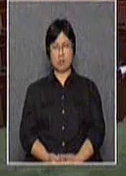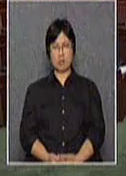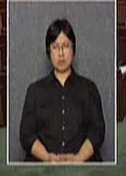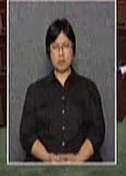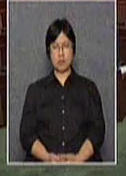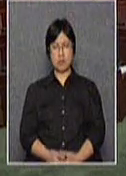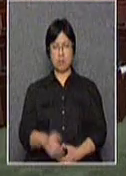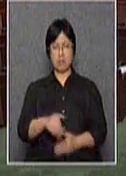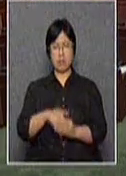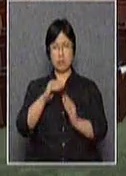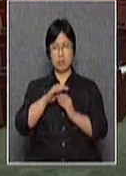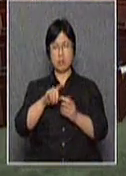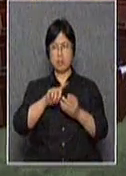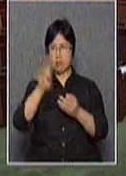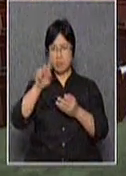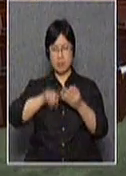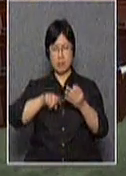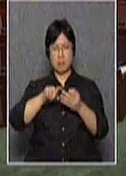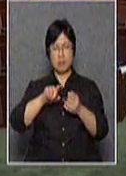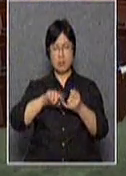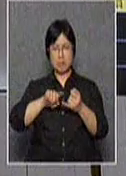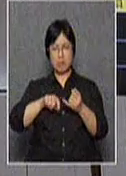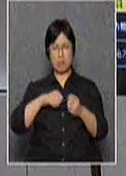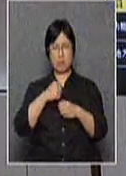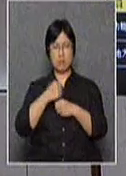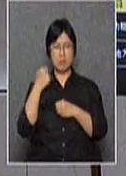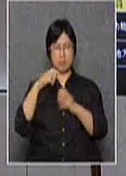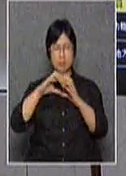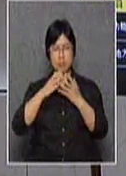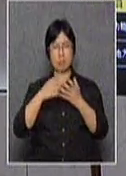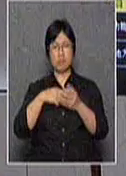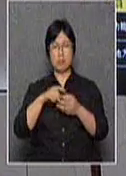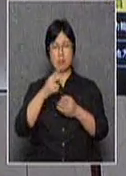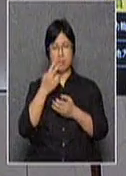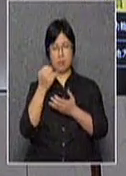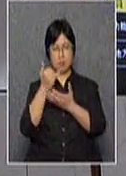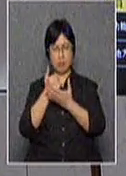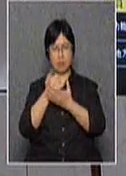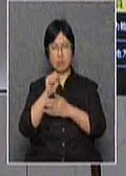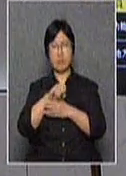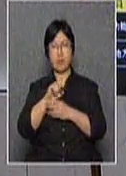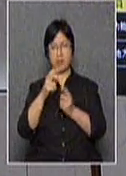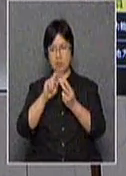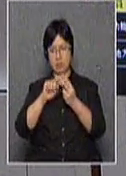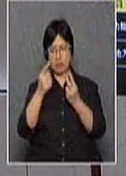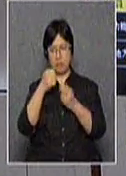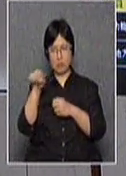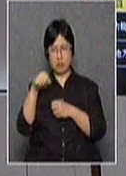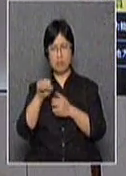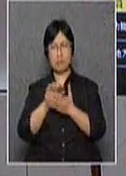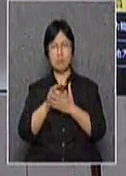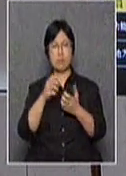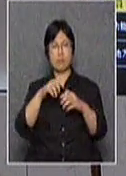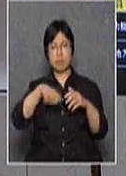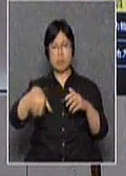停止表決，顯示結果。功能團體選舉產生的議員24位出席，沒有人贊成，21位反對，沒有人棄權。分區直接